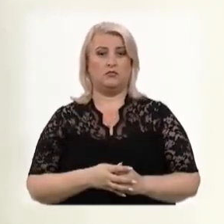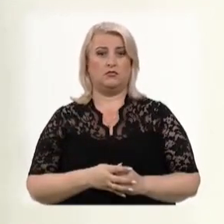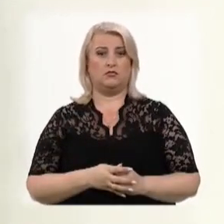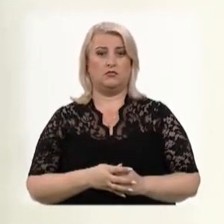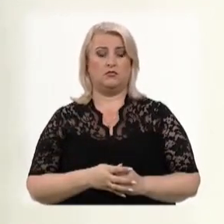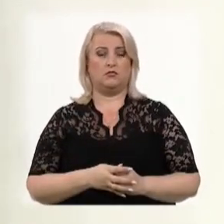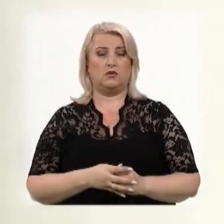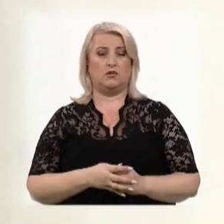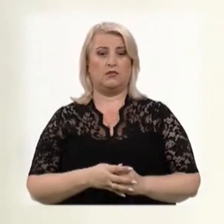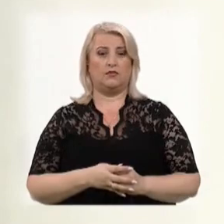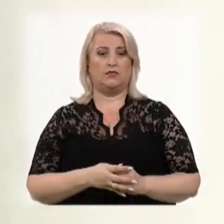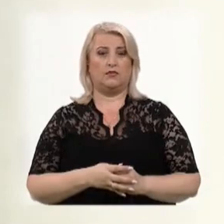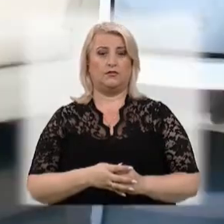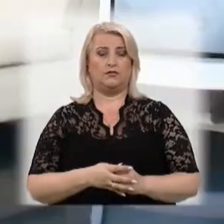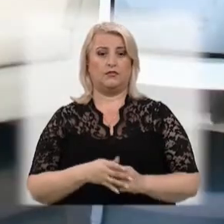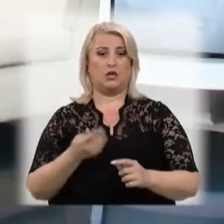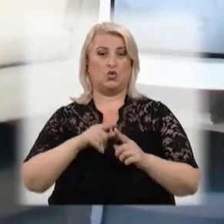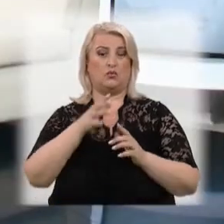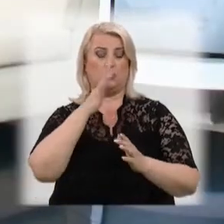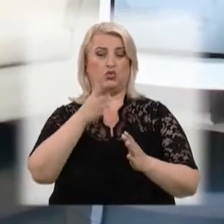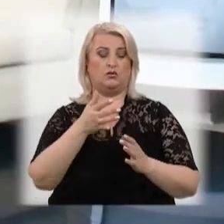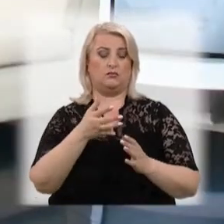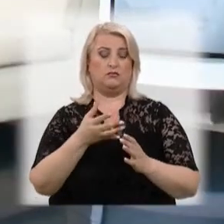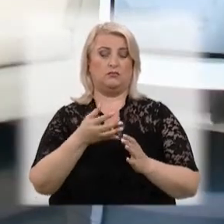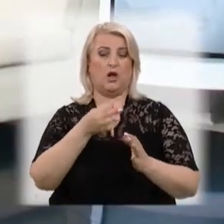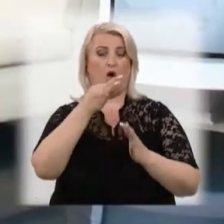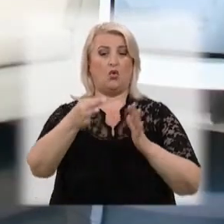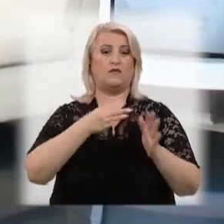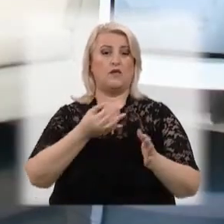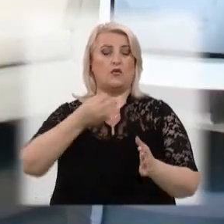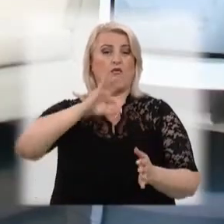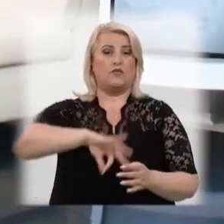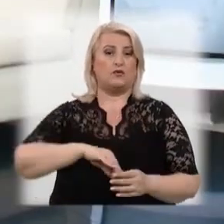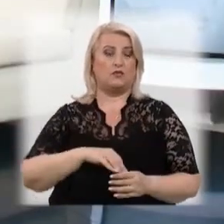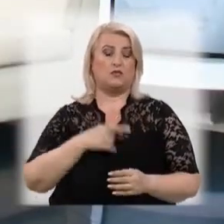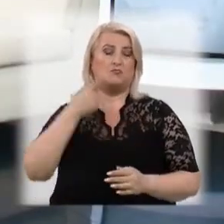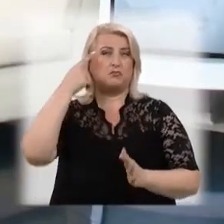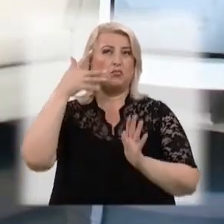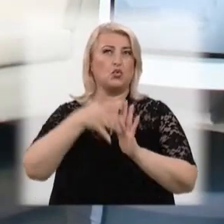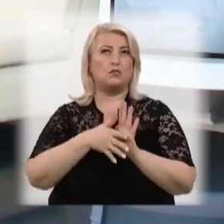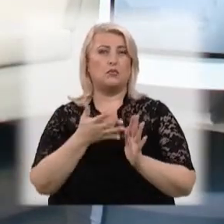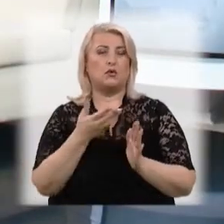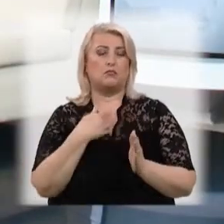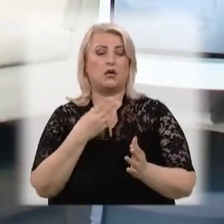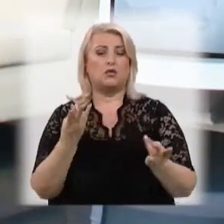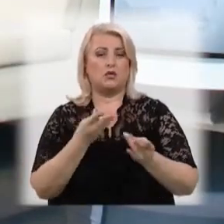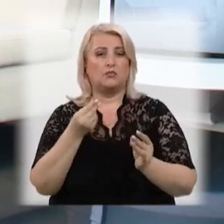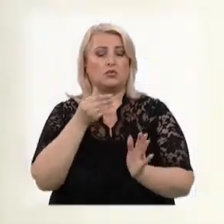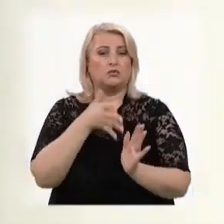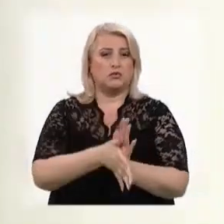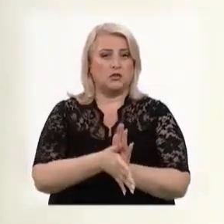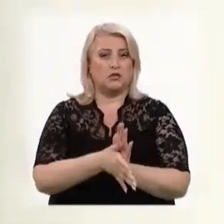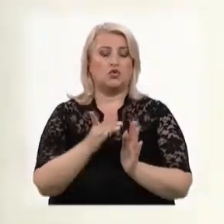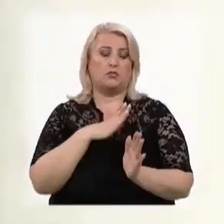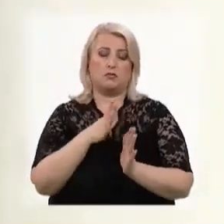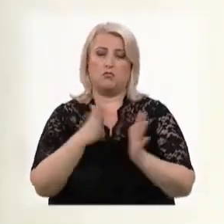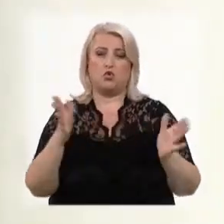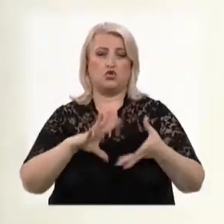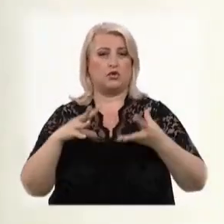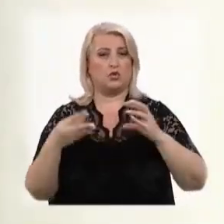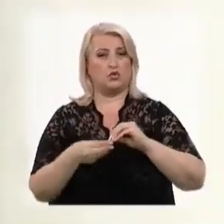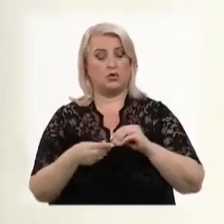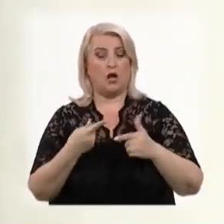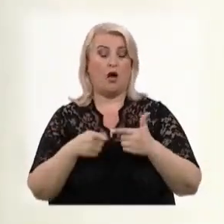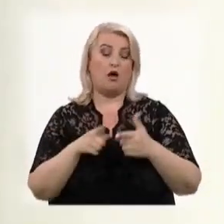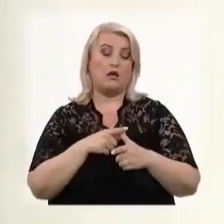că care ar fi fost că tu trebuie să înțelegi că tu trebuie să cheltuie aceleași surse și să ai mai multe rezultate sau să